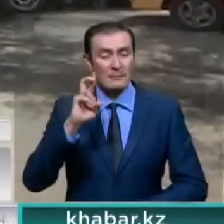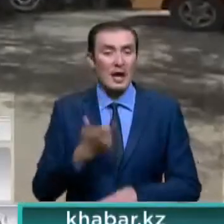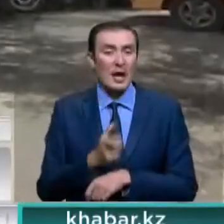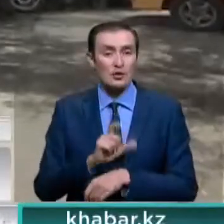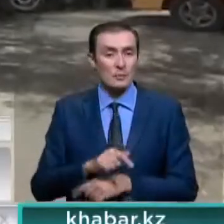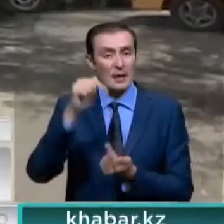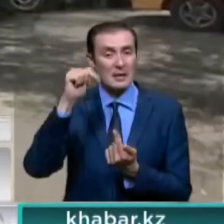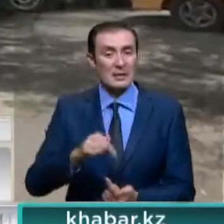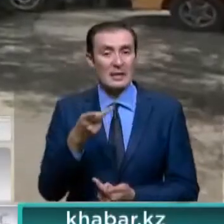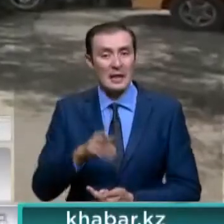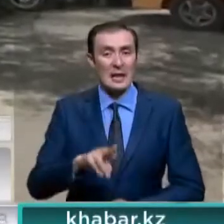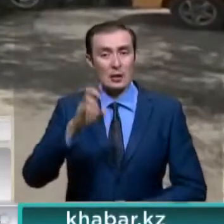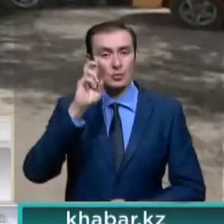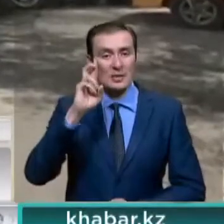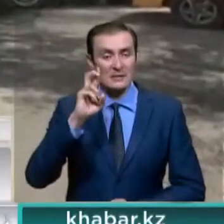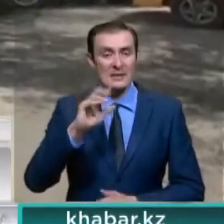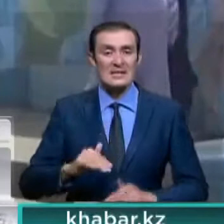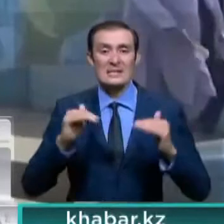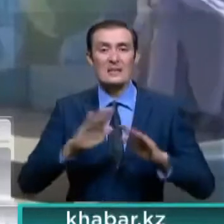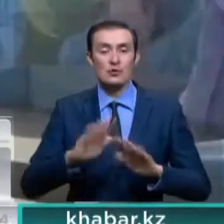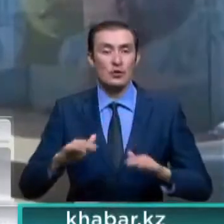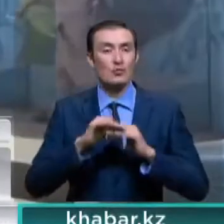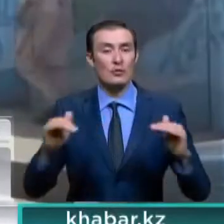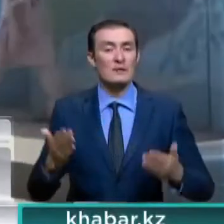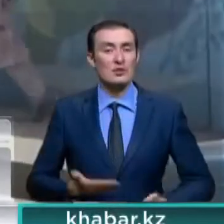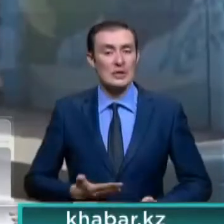Особенно это характерно для государств с невысоким уровнем жизни.